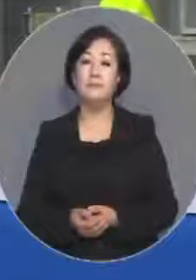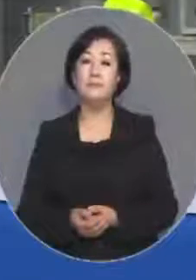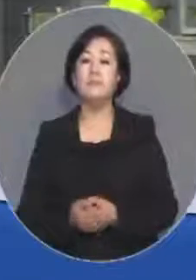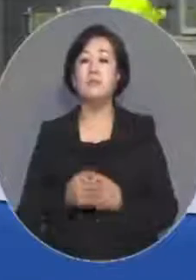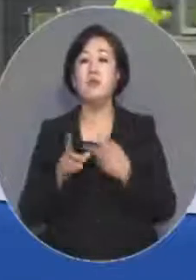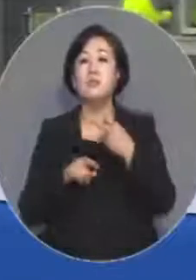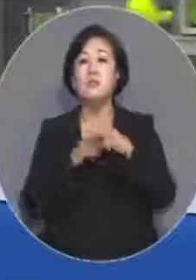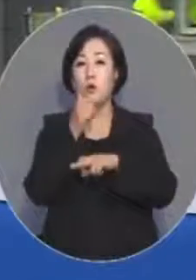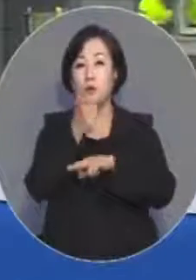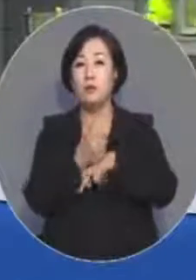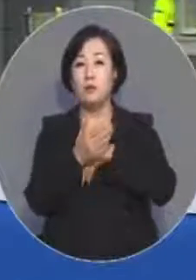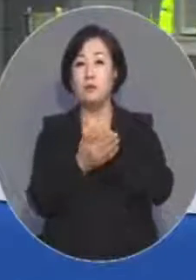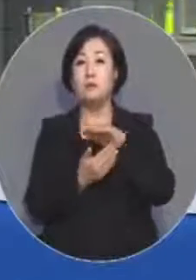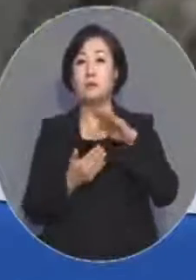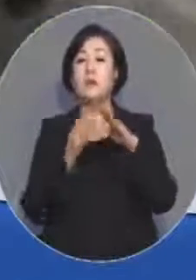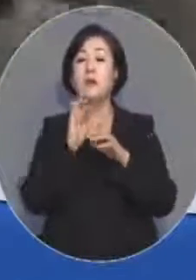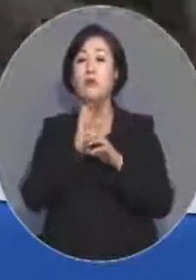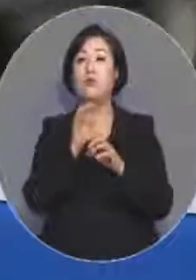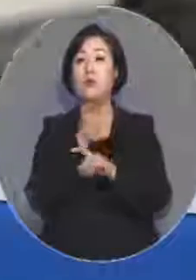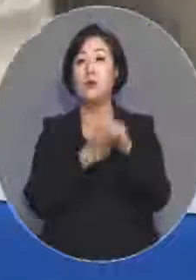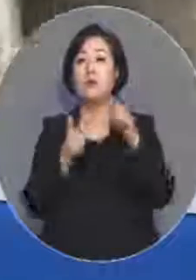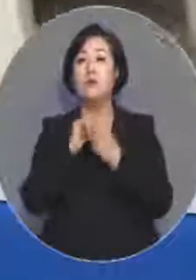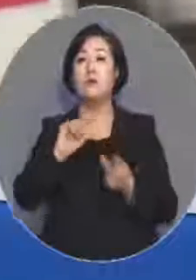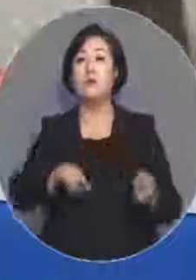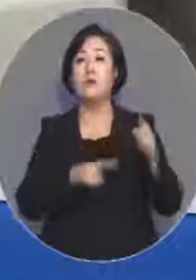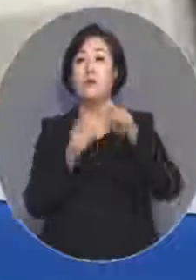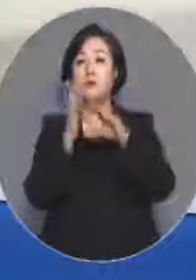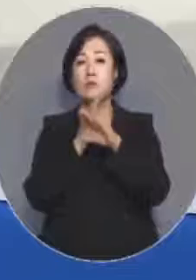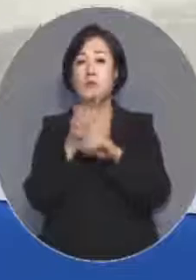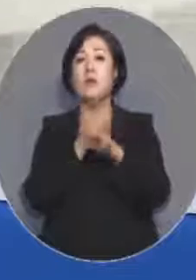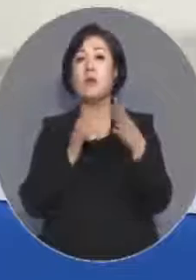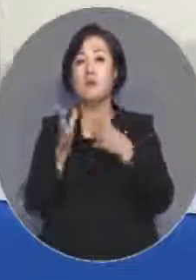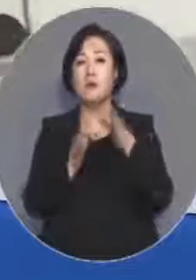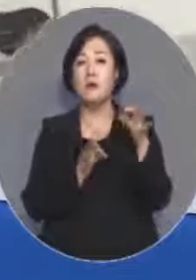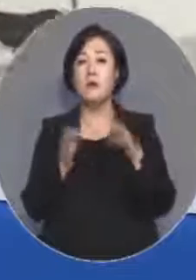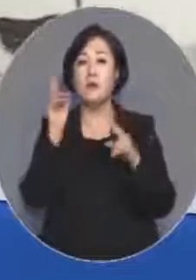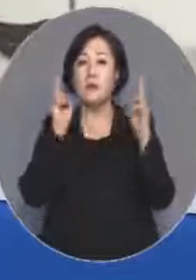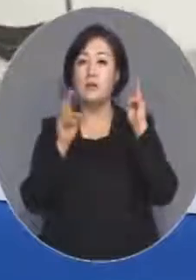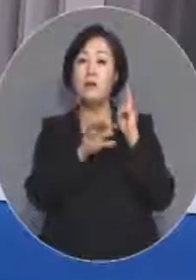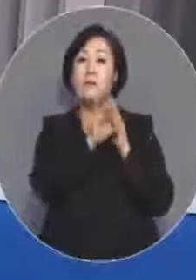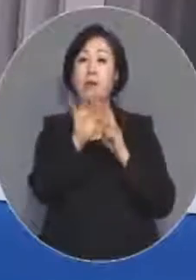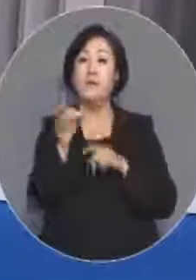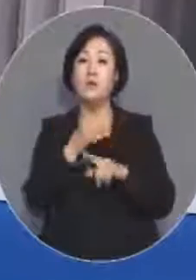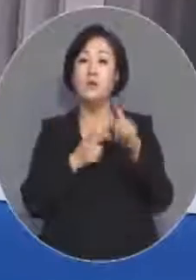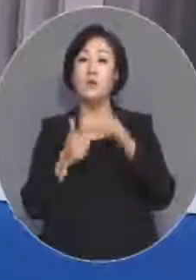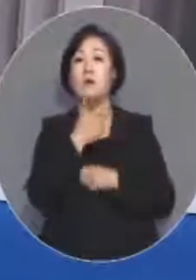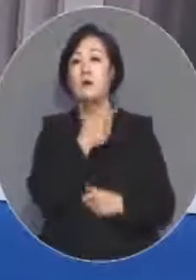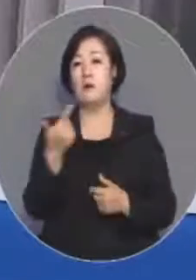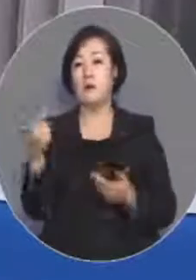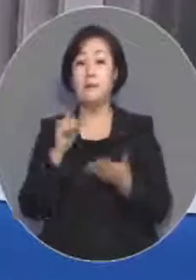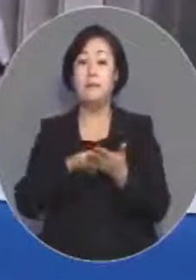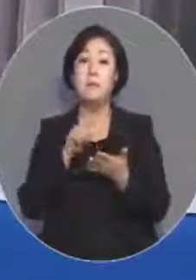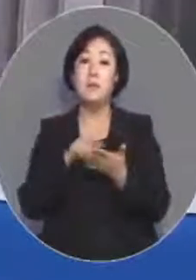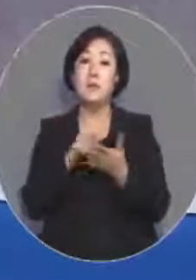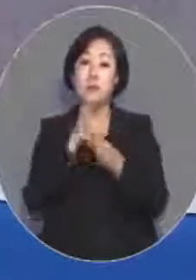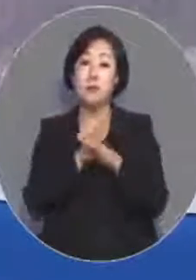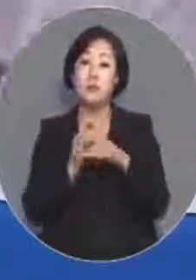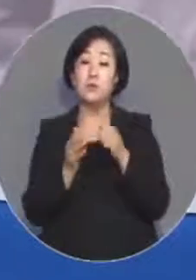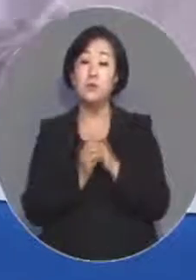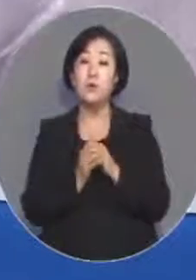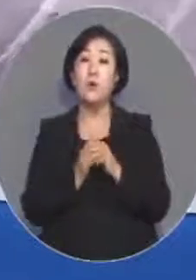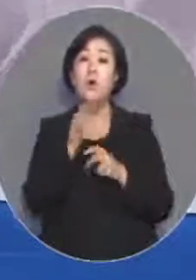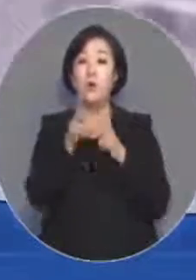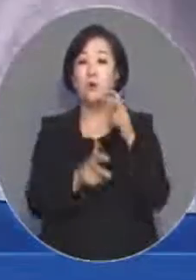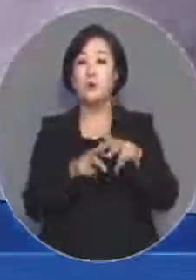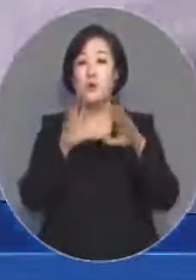연말에 더 붙은 코로 날 구제 확산으로 체력 소상공인 뿐 아니라 지역이 업체도 초비상 입니다 자체 생산